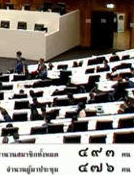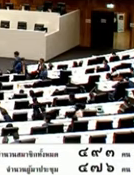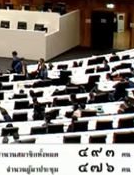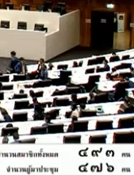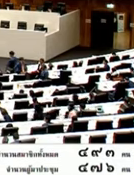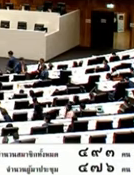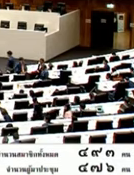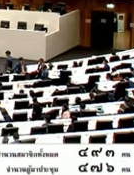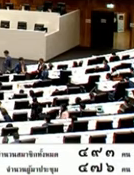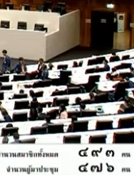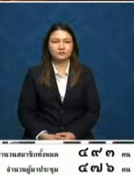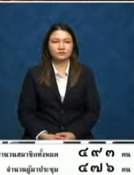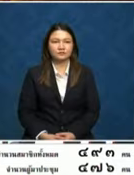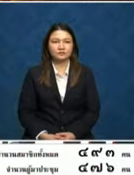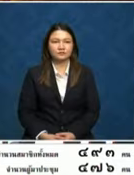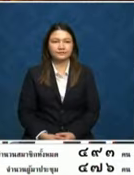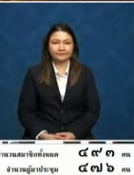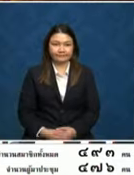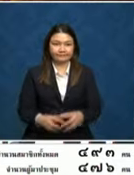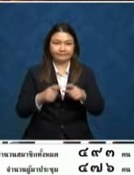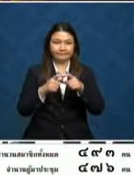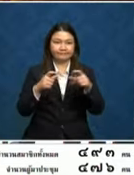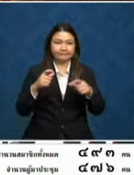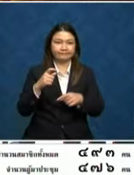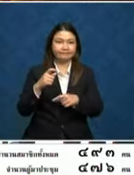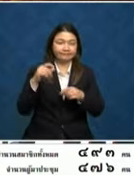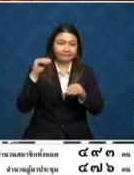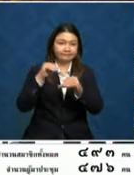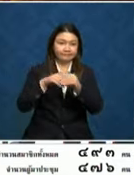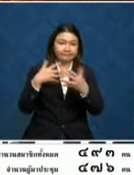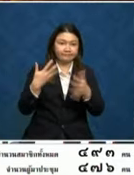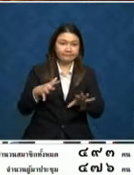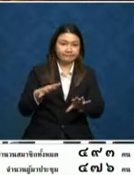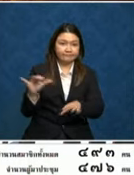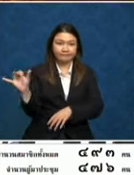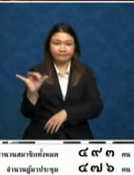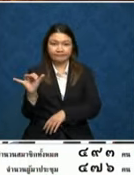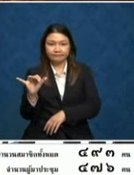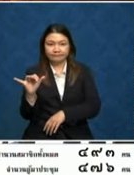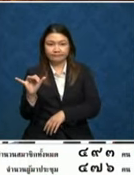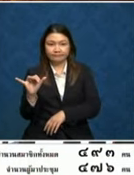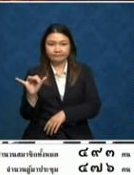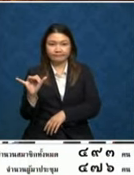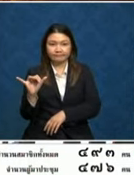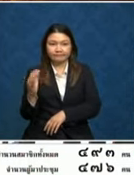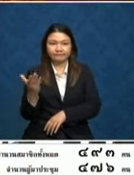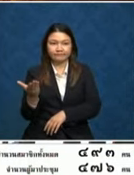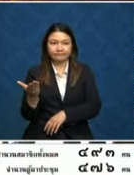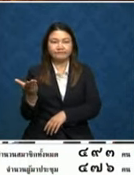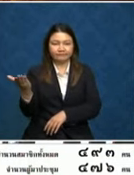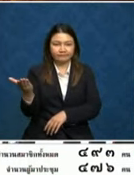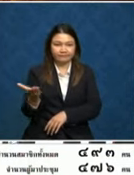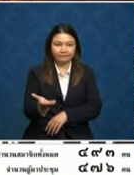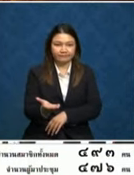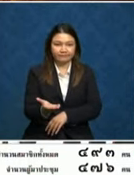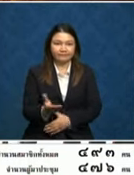ครับมีท่านผู้ใดยังไม่ได้กดบัตรมั้งครับมาอีกท่านหนึ่งครับ